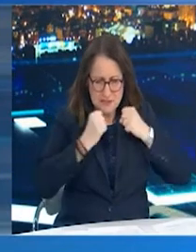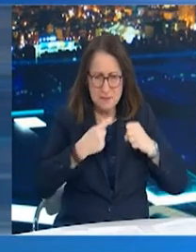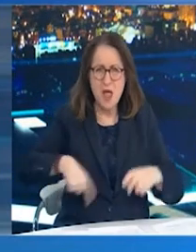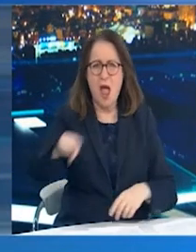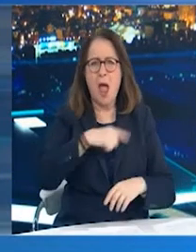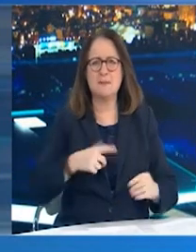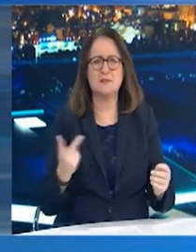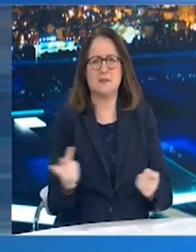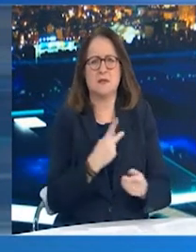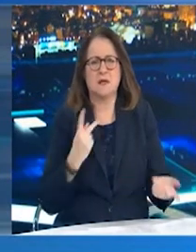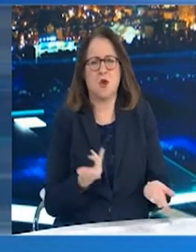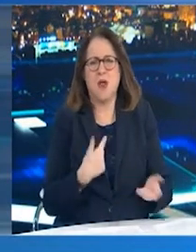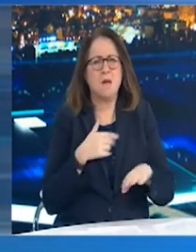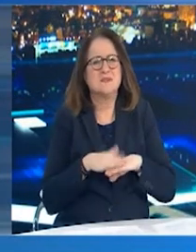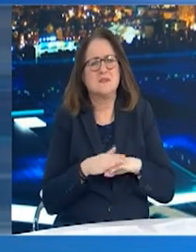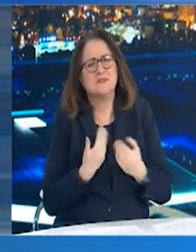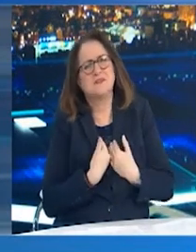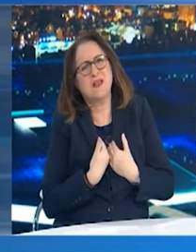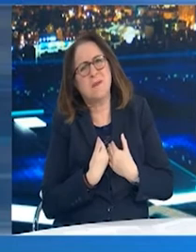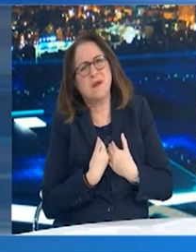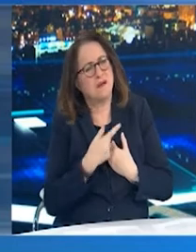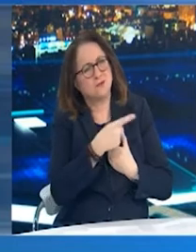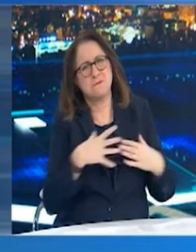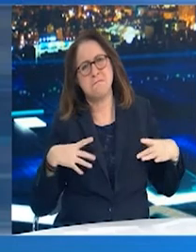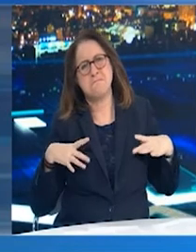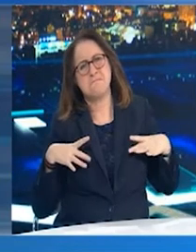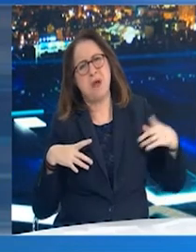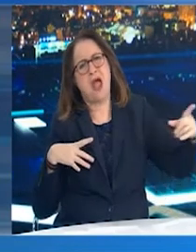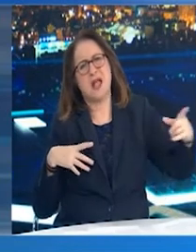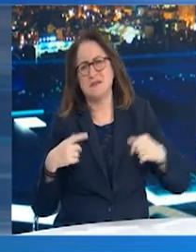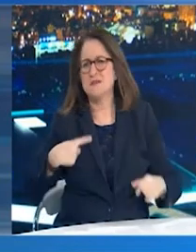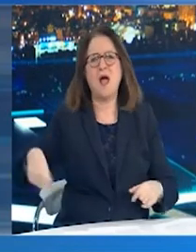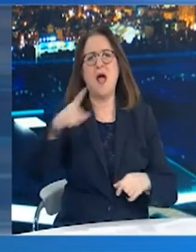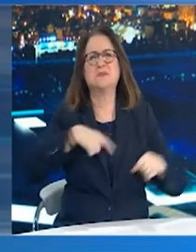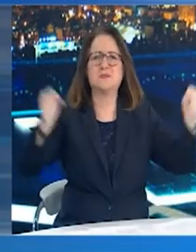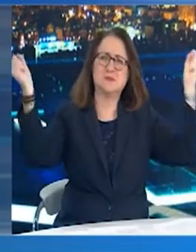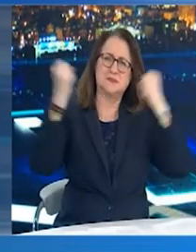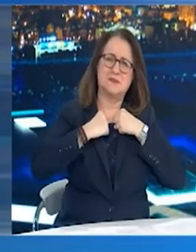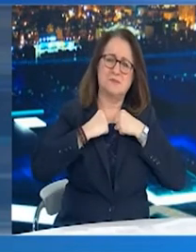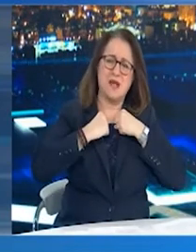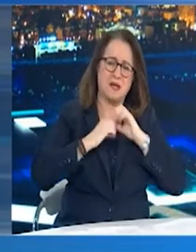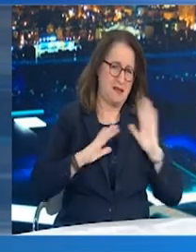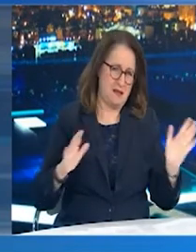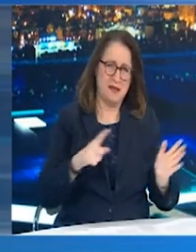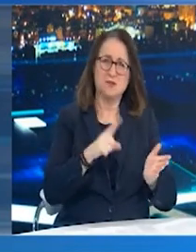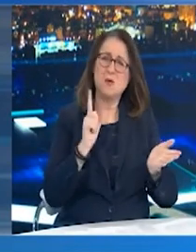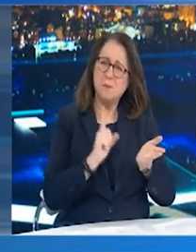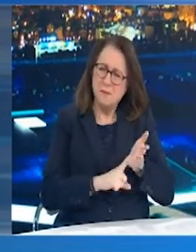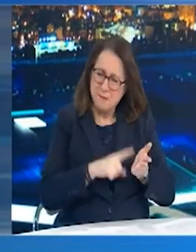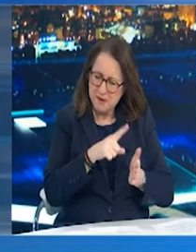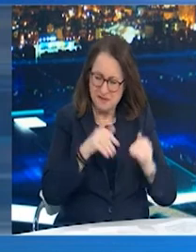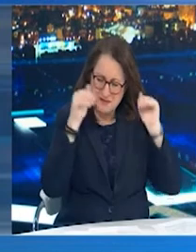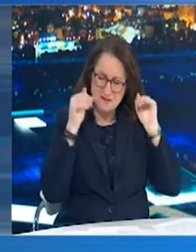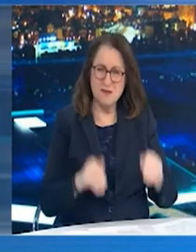ασφάλεια να προχωρήσει στο μέλλον. Θέλω λοιπόν να παρακαλέσω για άλλη μια φορά όλους τους παράγοντες αγοράς να σεβαστούν τα μέτρα,